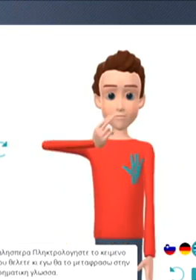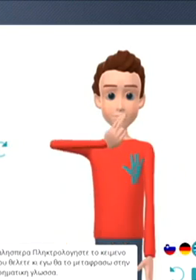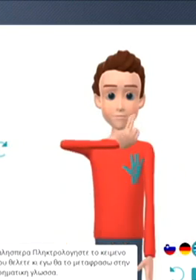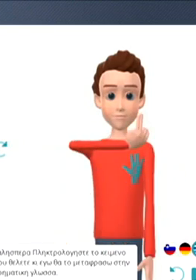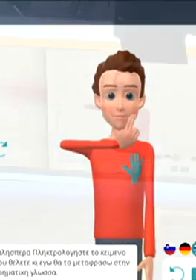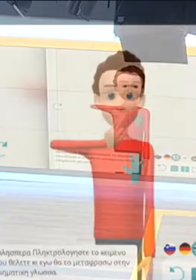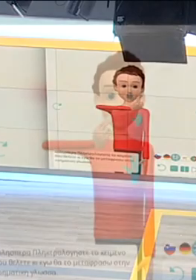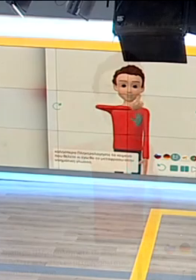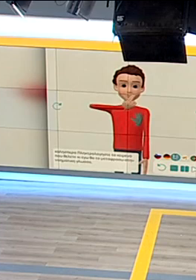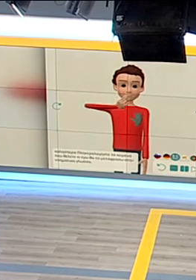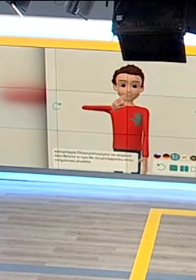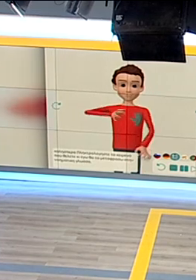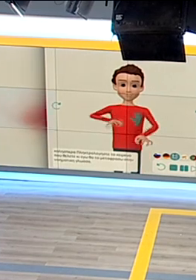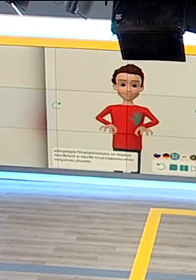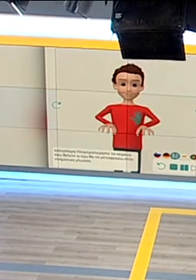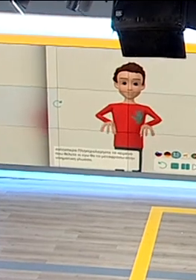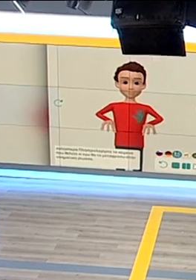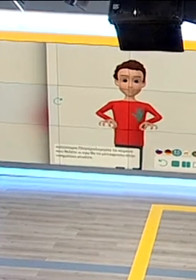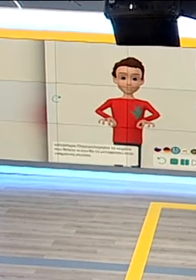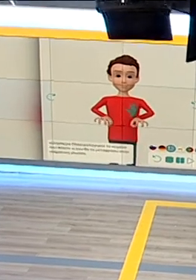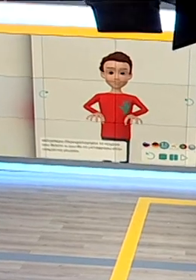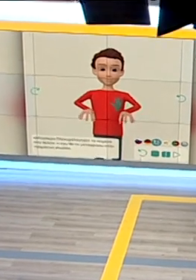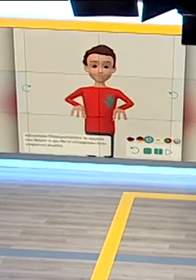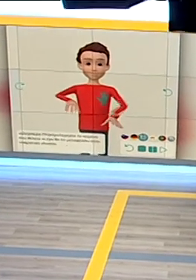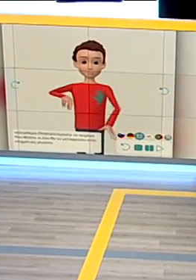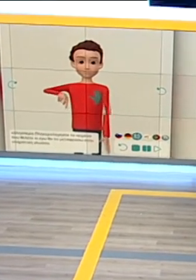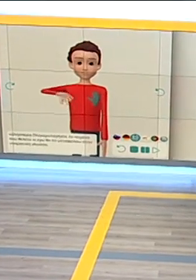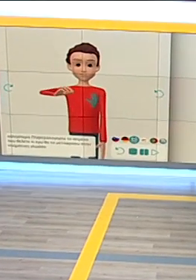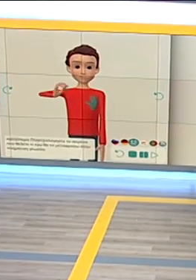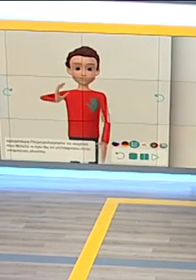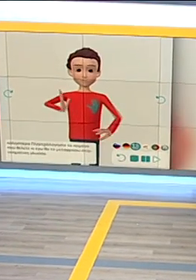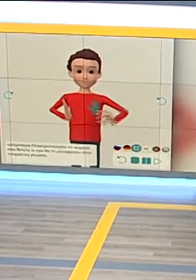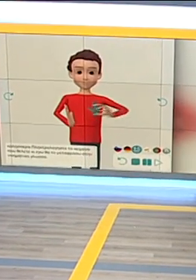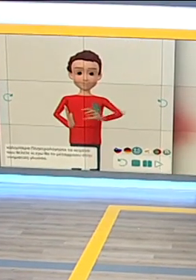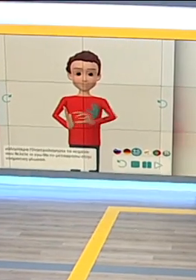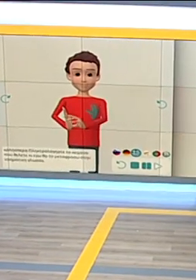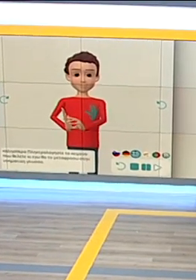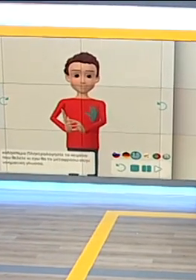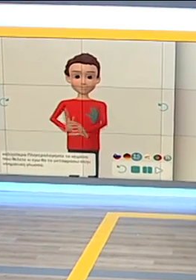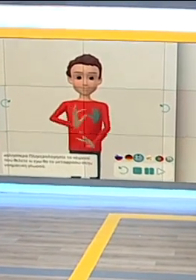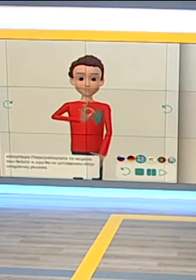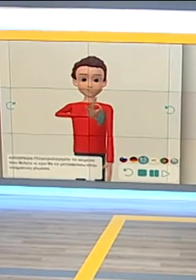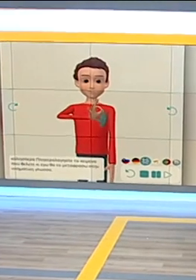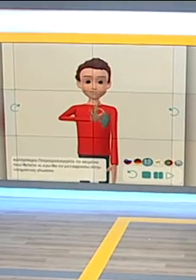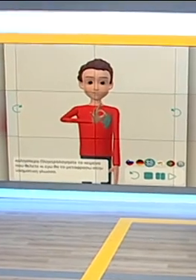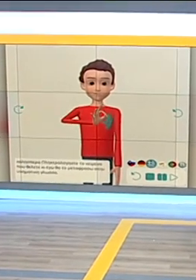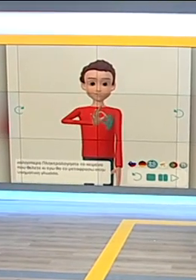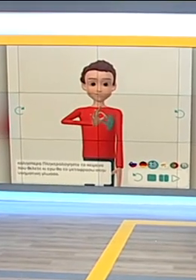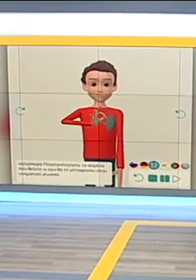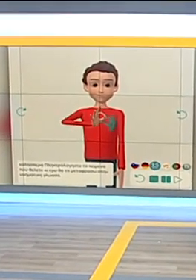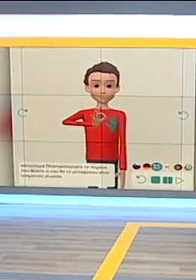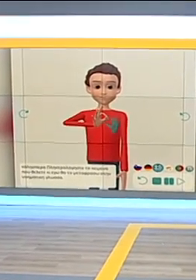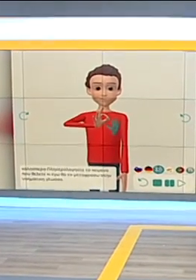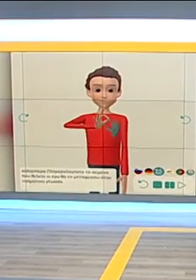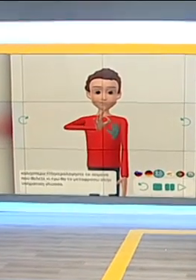σωστά? Ναι. Κάνει αυτές τις κινήσεις και δίνει στο συνομιλητή μας. Ερώτηση. Αυτές οι κινήσεις